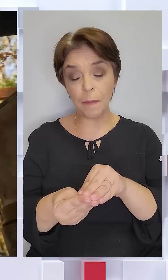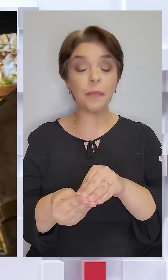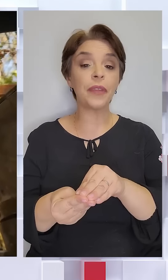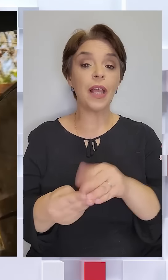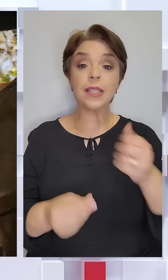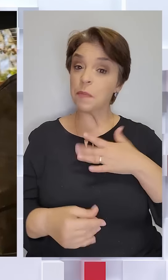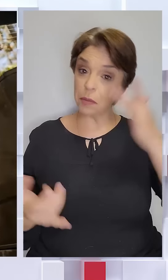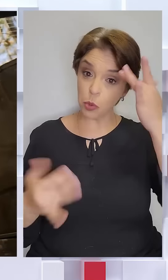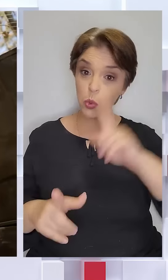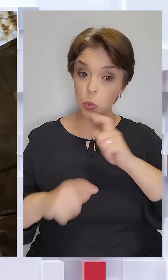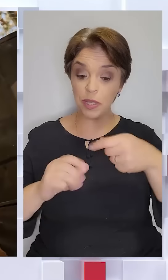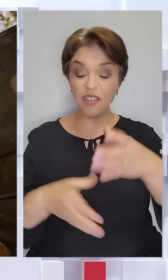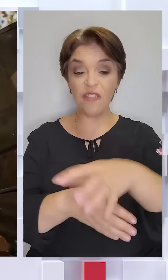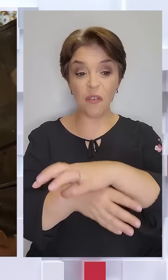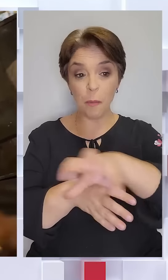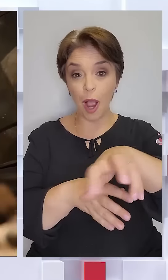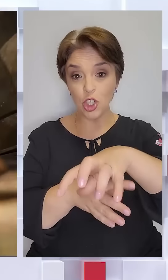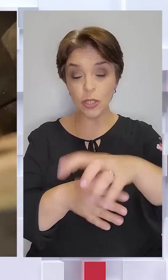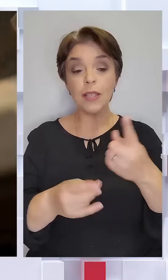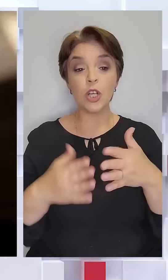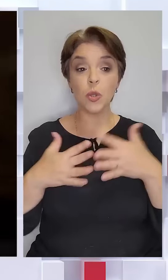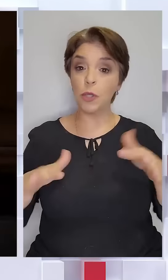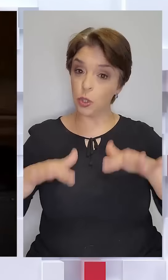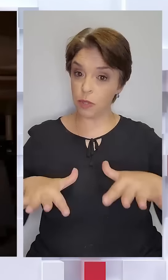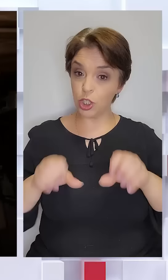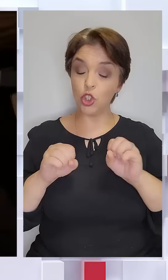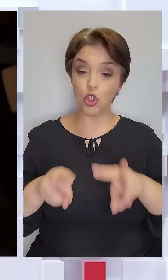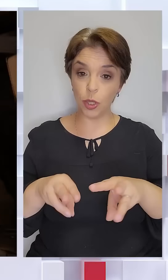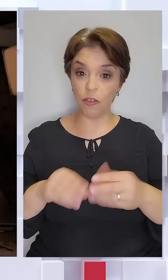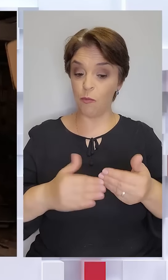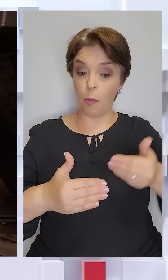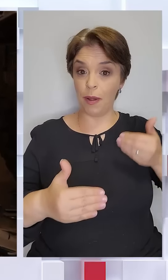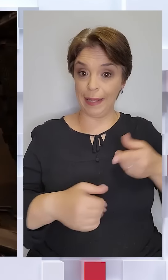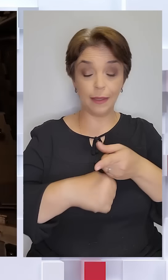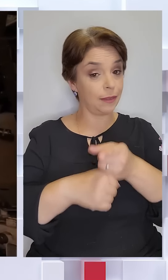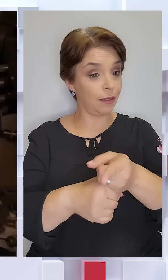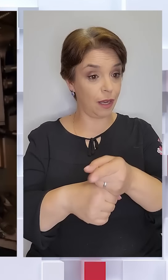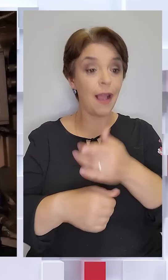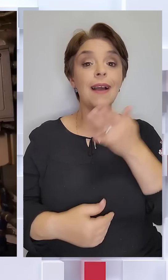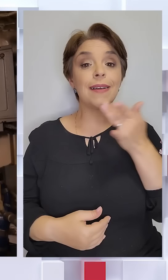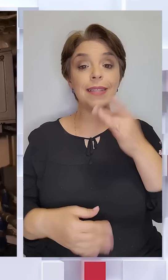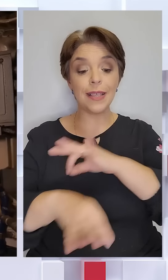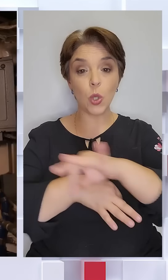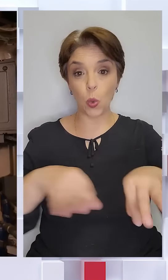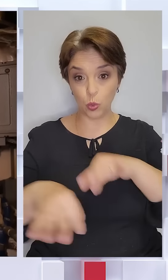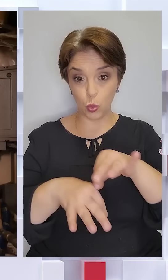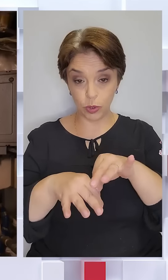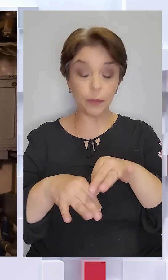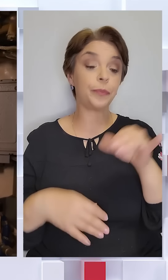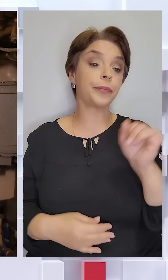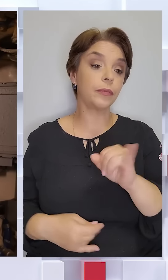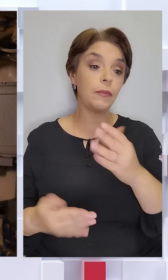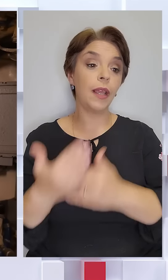З приємних сюрпризів в башні значно більше місця, ніж в попередніх танках радянської концепції.